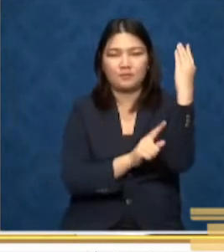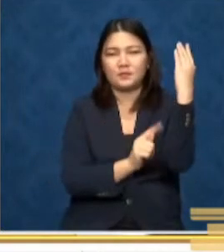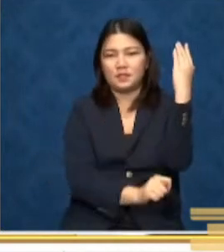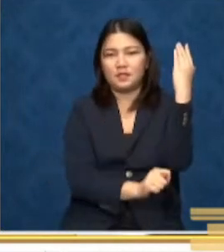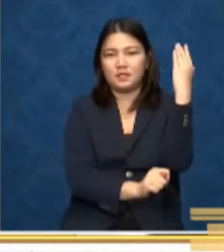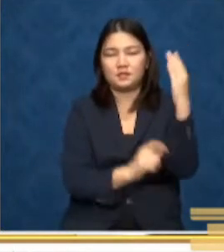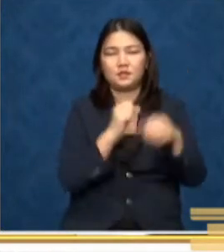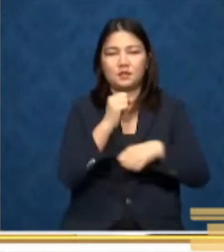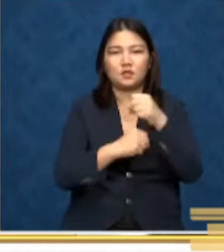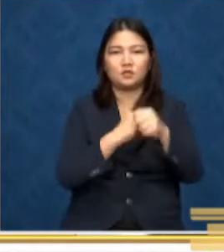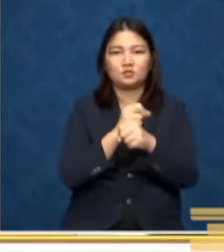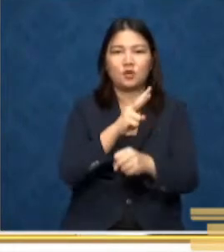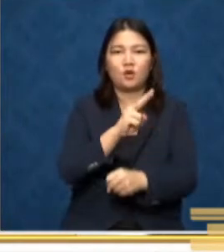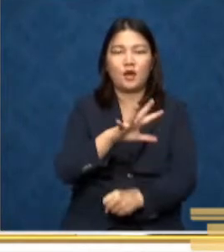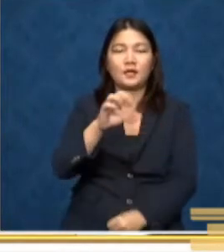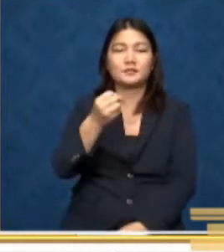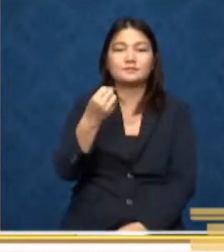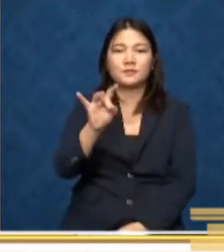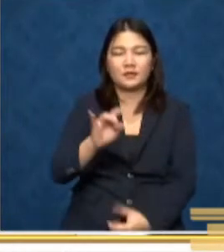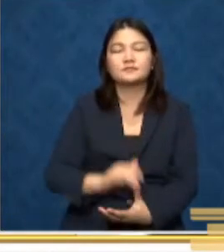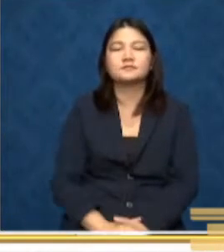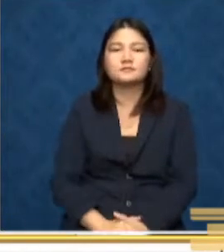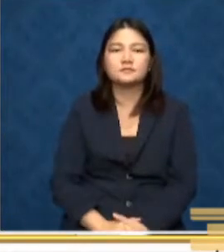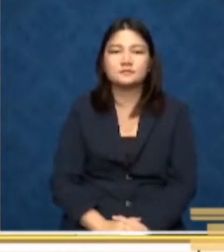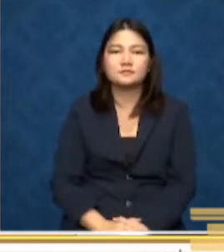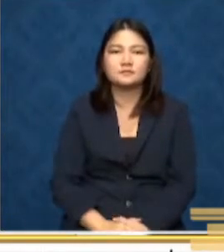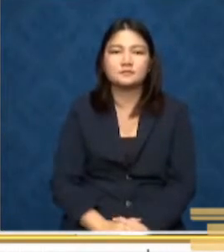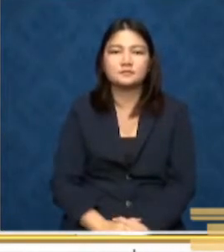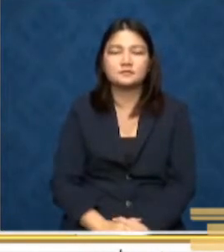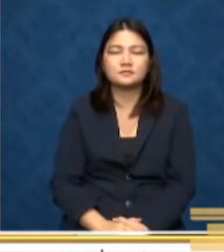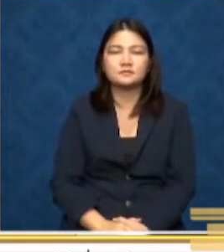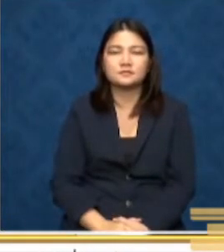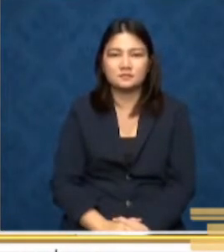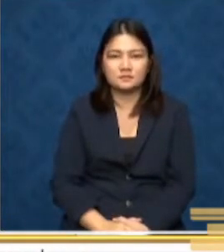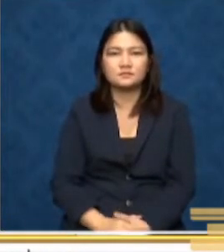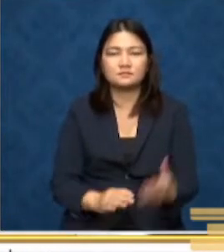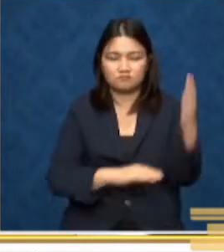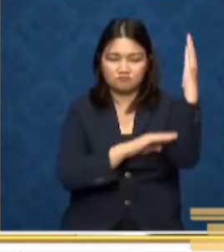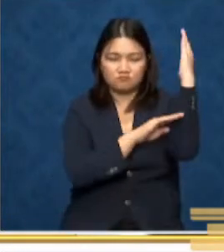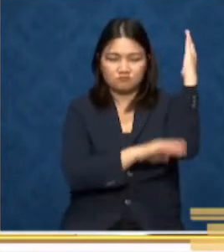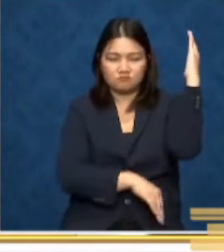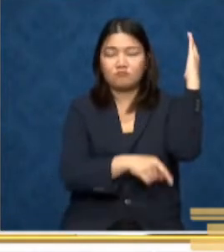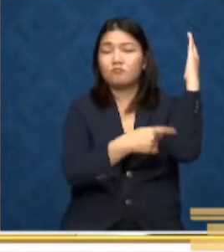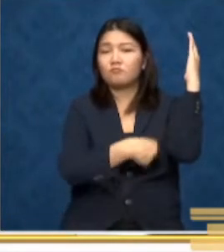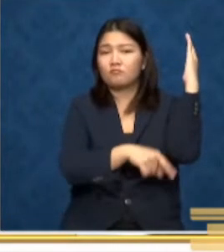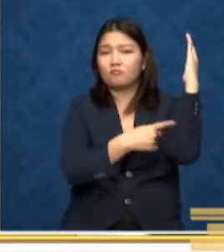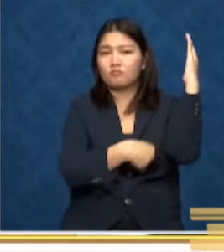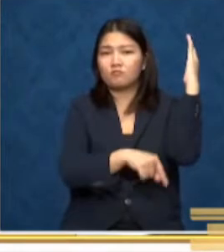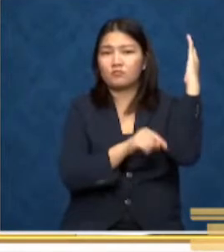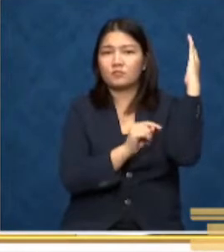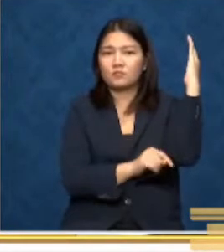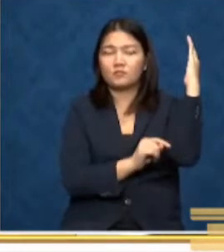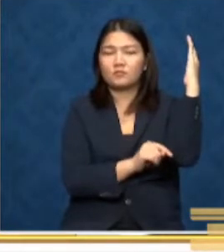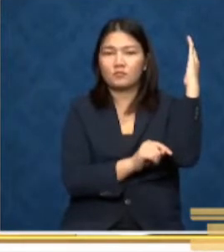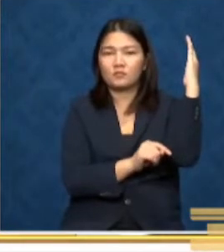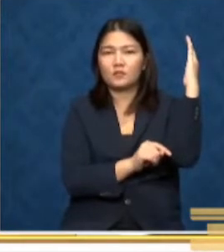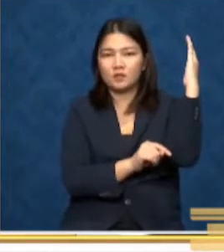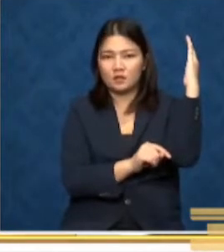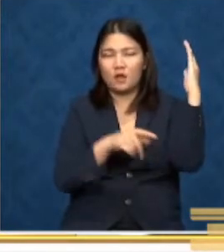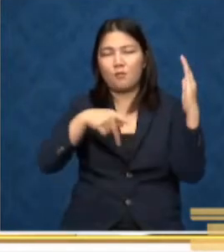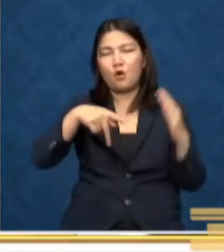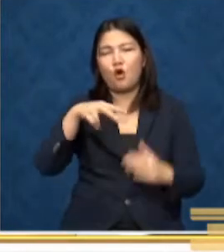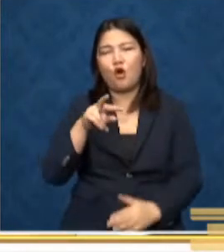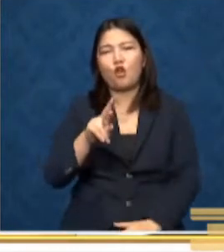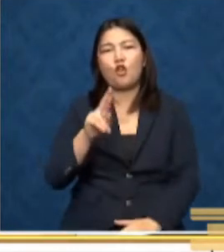2518เขตนั้นเขต3จังหวัดชายแดนใต้ส่วนใหญ่จะอยู่ภายใต้กฎอัยการ